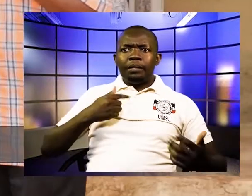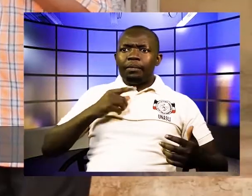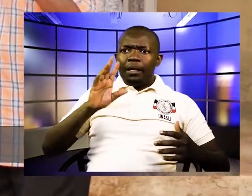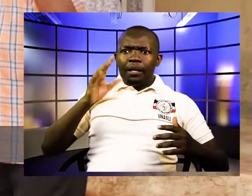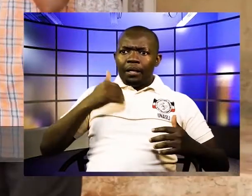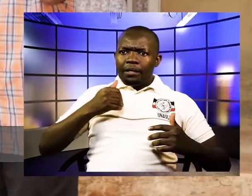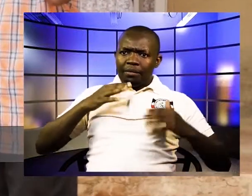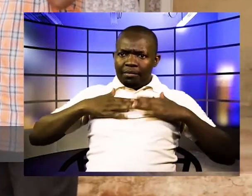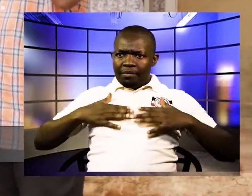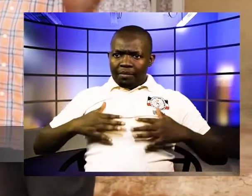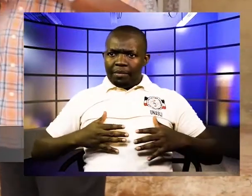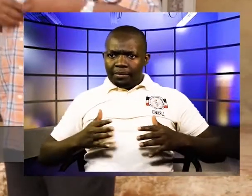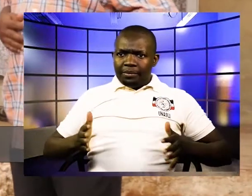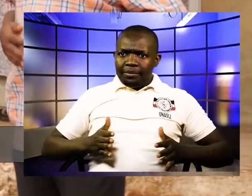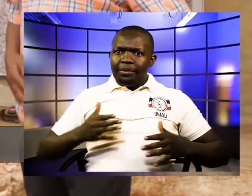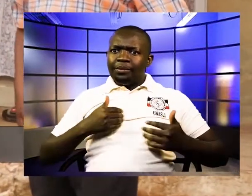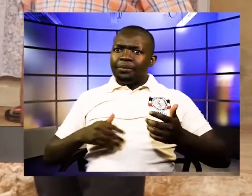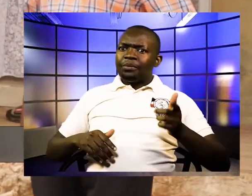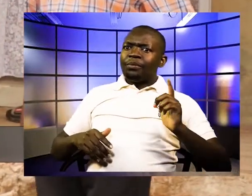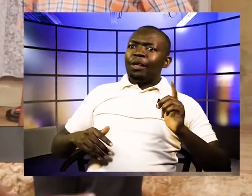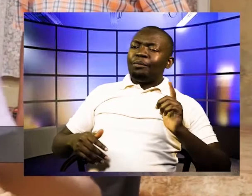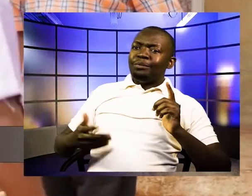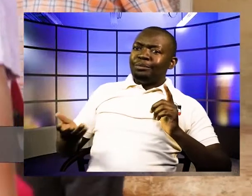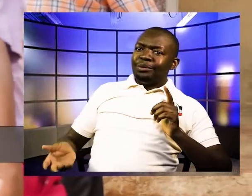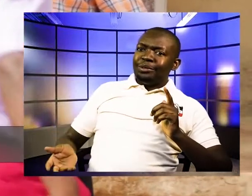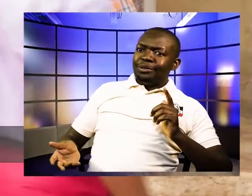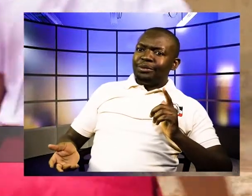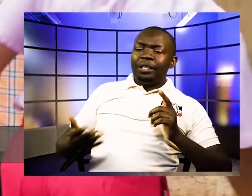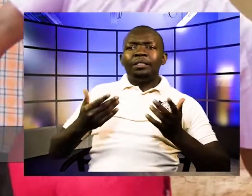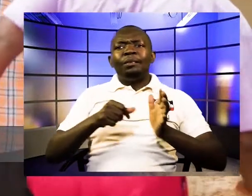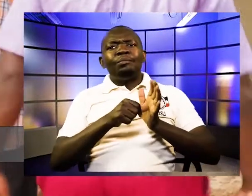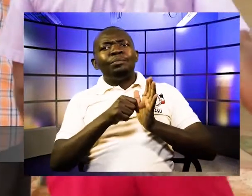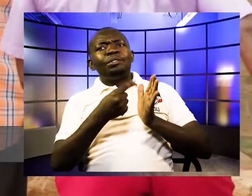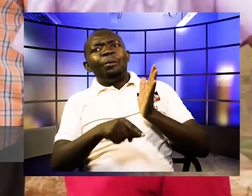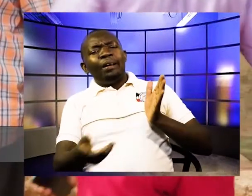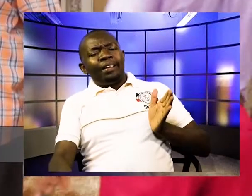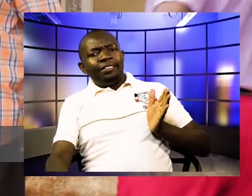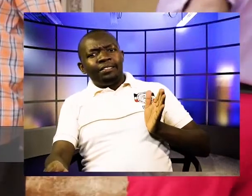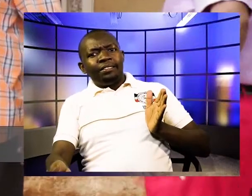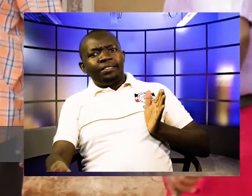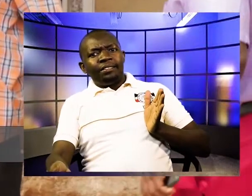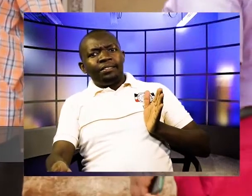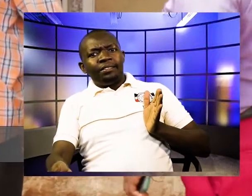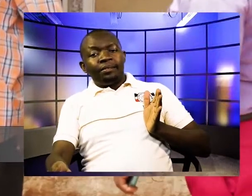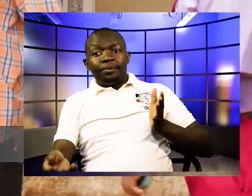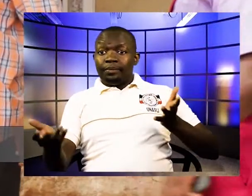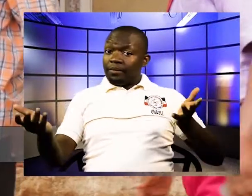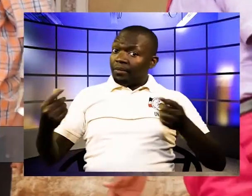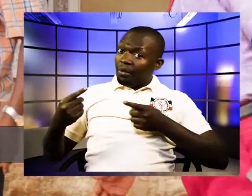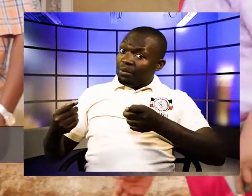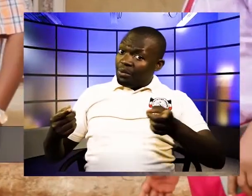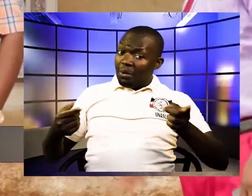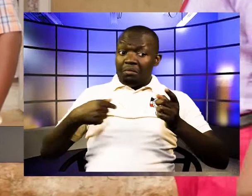Ato wetereza. Ato wekunganya. Munywani. Wayi mutawana. Ayagala kututta. Uyo alikumkazi nabana